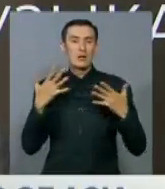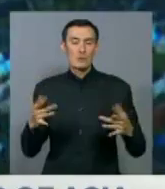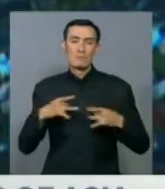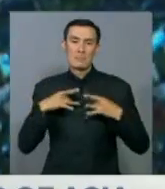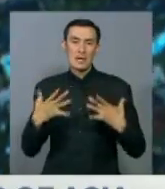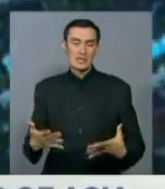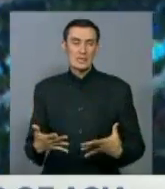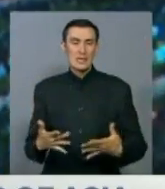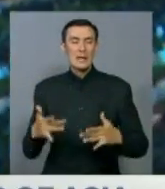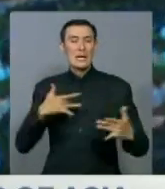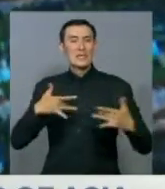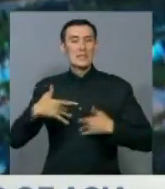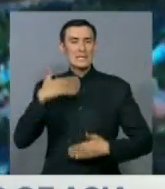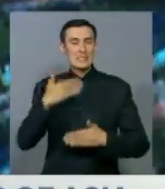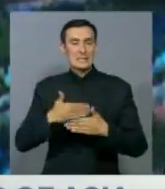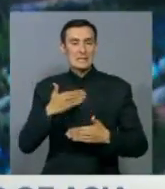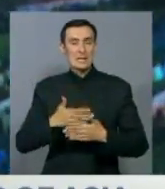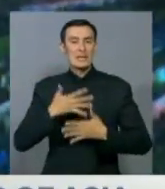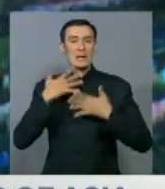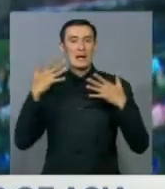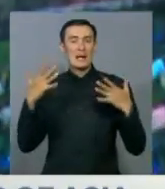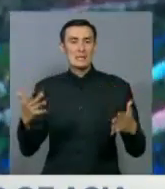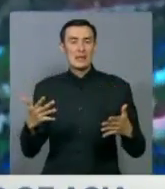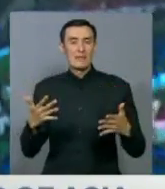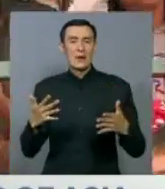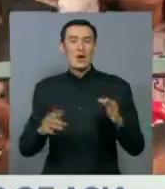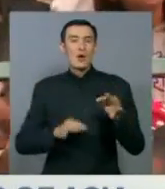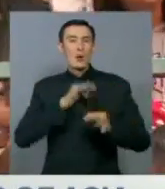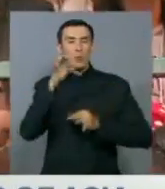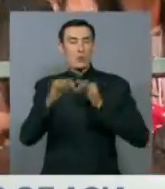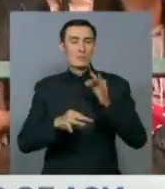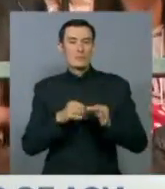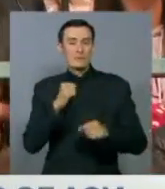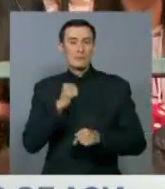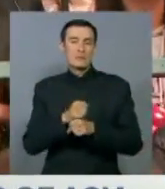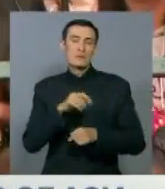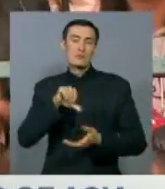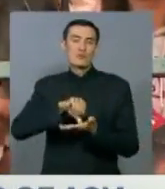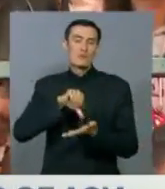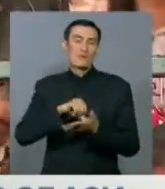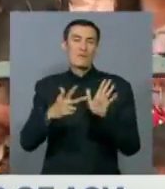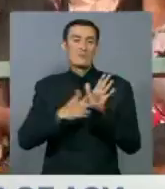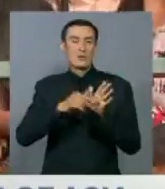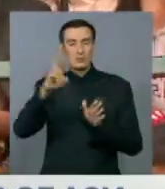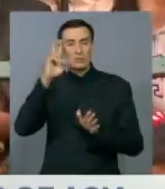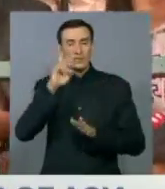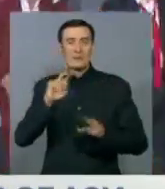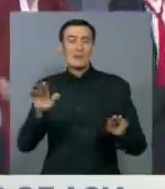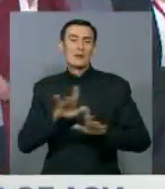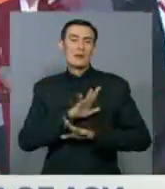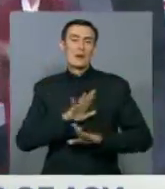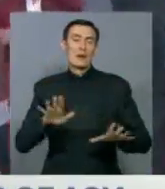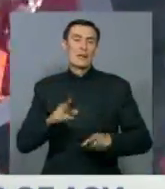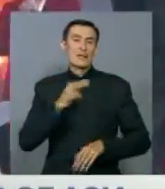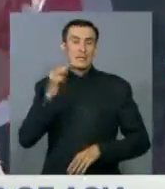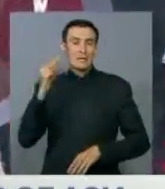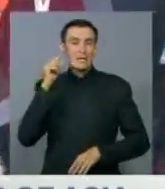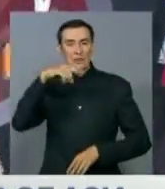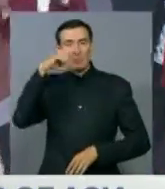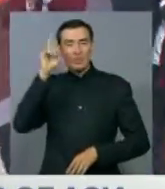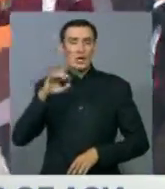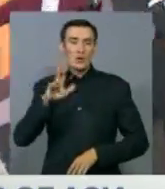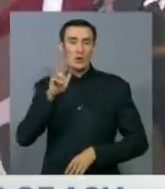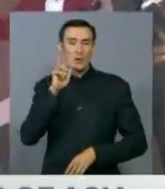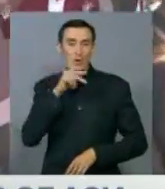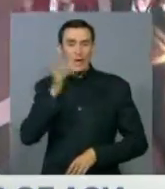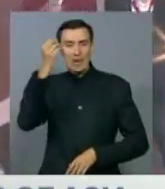праздник. На сцену, выполненную в виде гигантского метеорита, поднимутся звезды более 8 государств. Это исполнители из Китая, Турции, Азербайджана, Южной